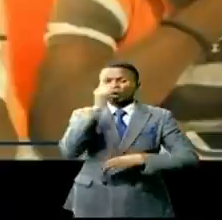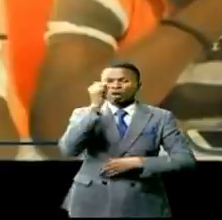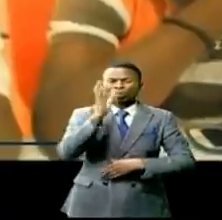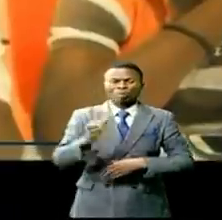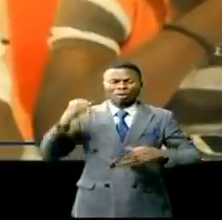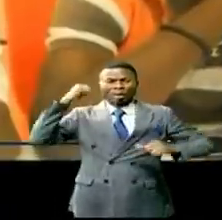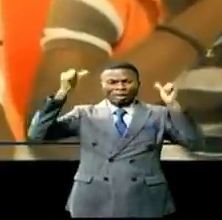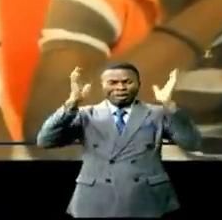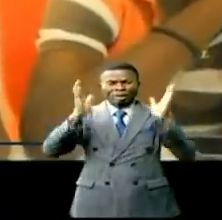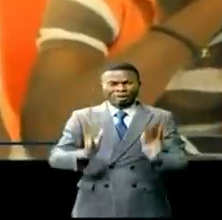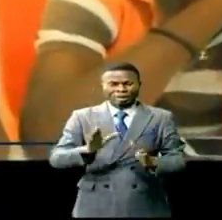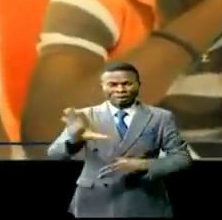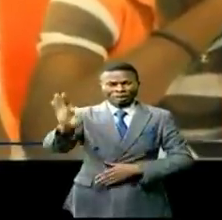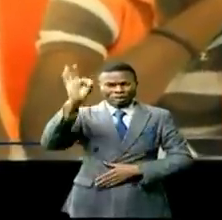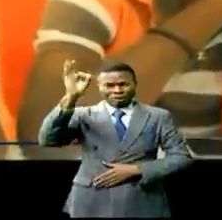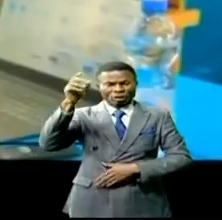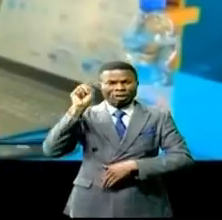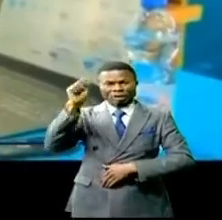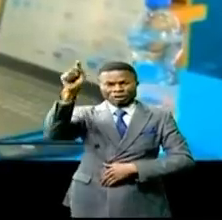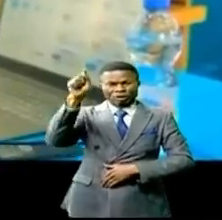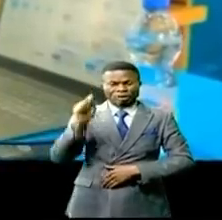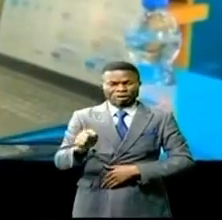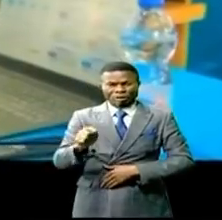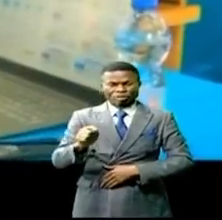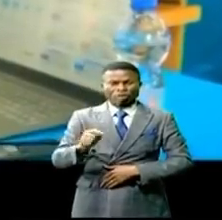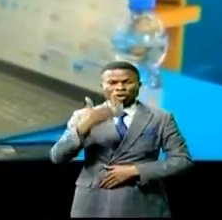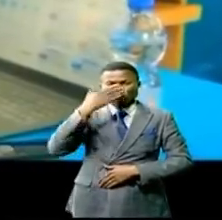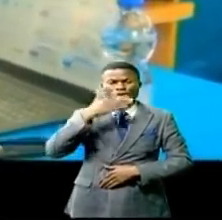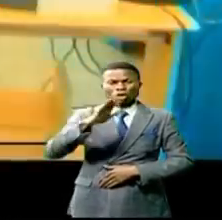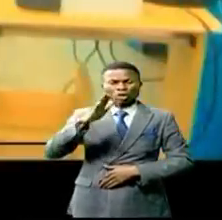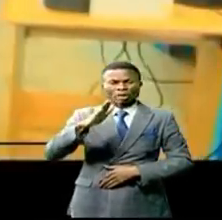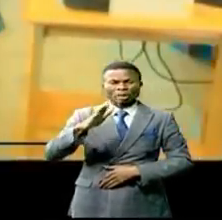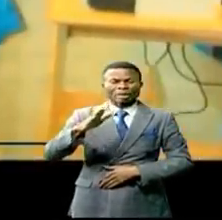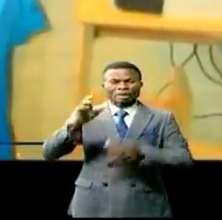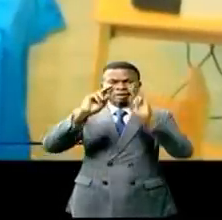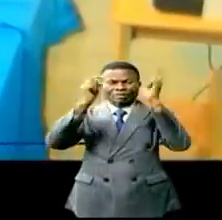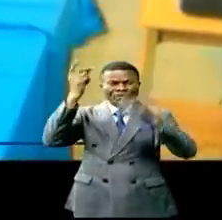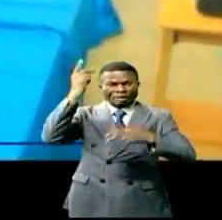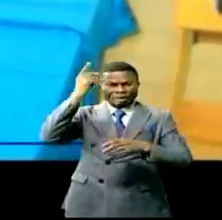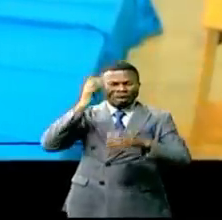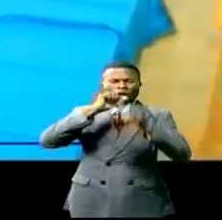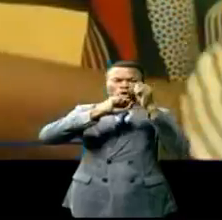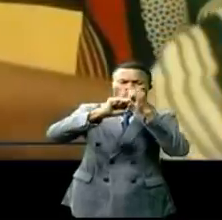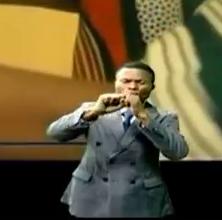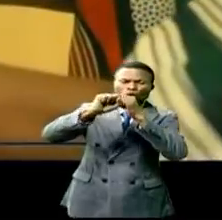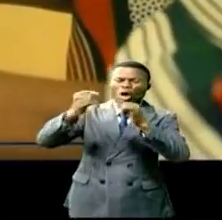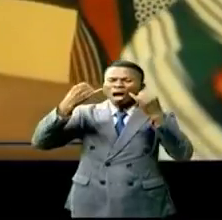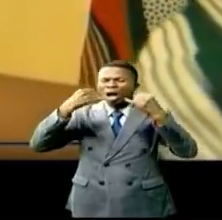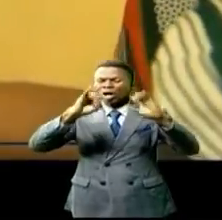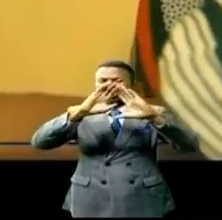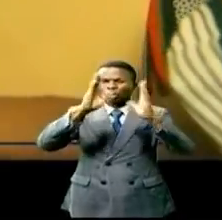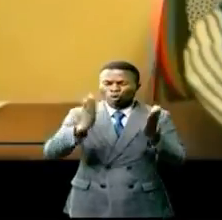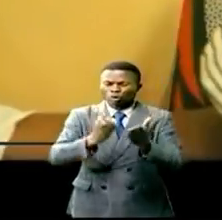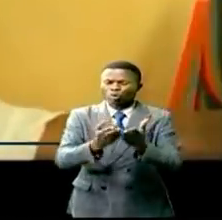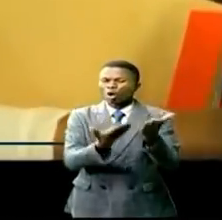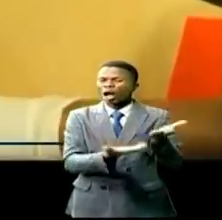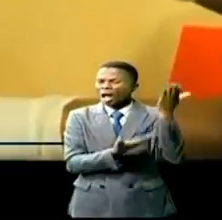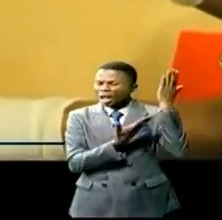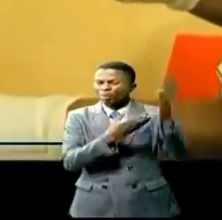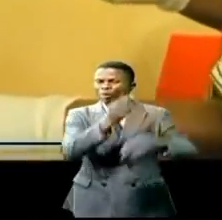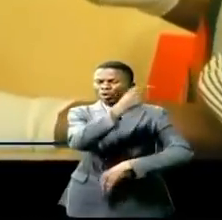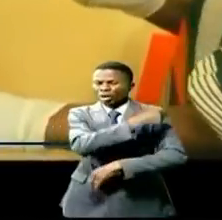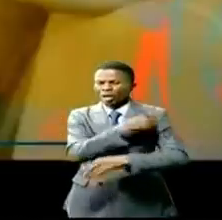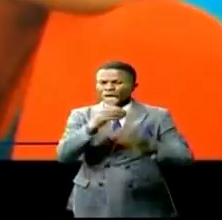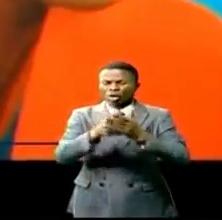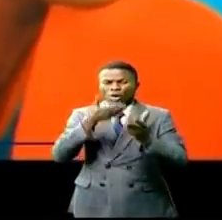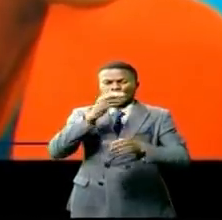ciblés par la division provinciale de la santé ville de kinshasa pour sensibiliser sur l'importance de vaccination contre la grippe